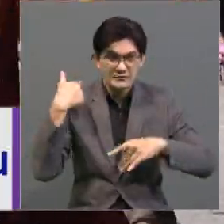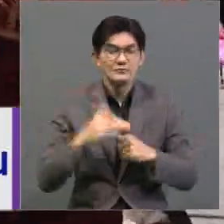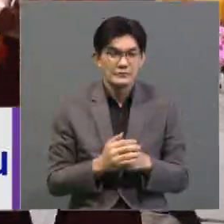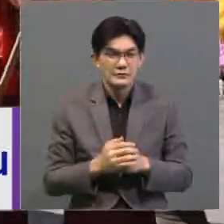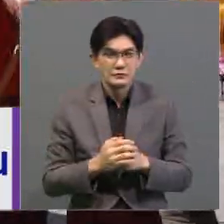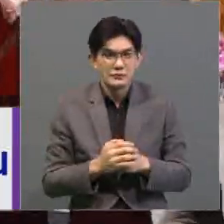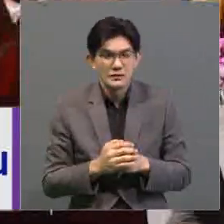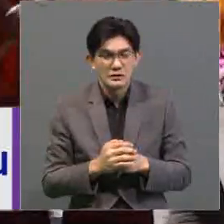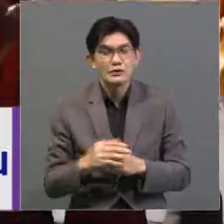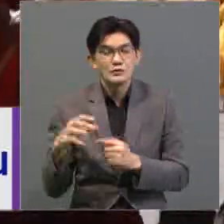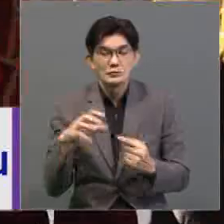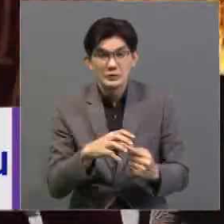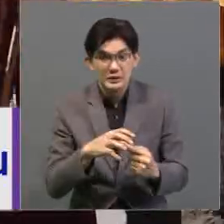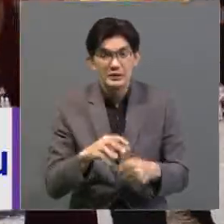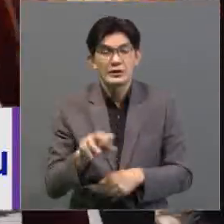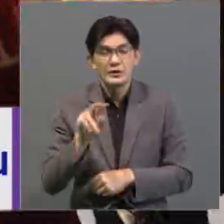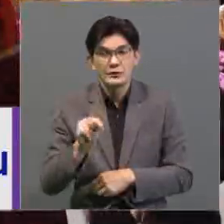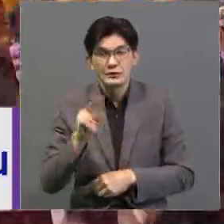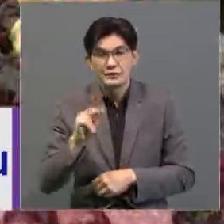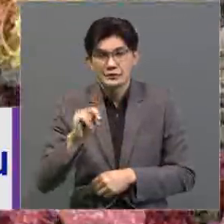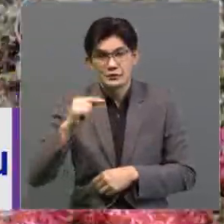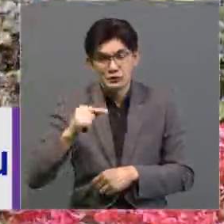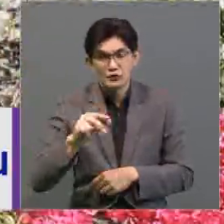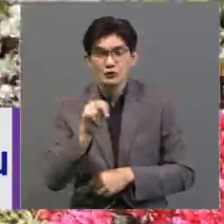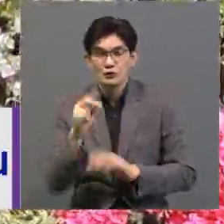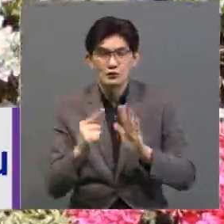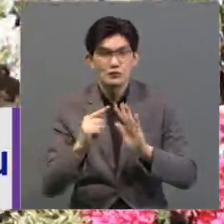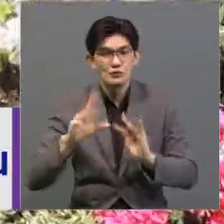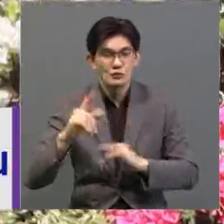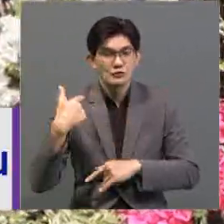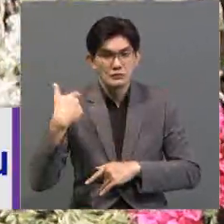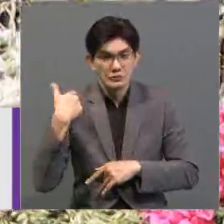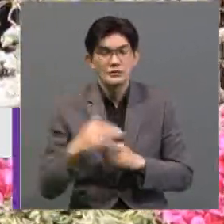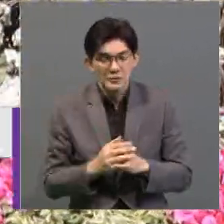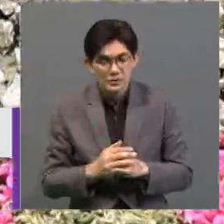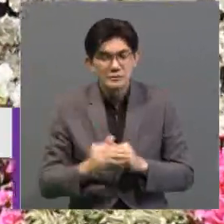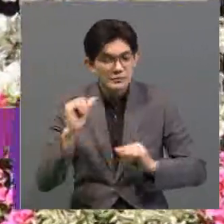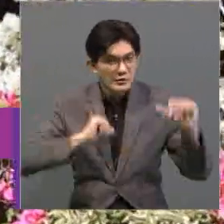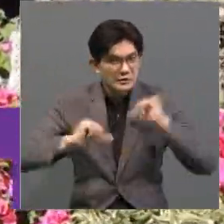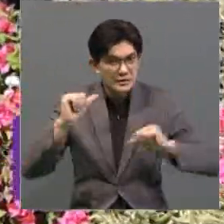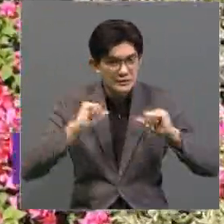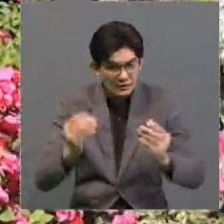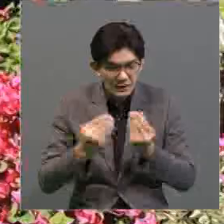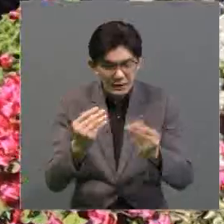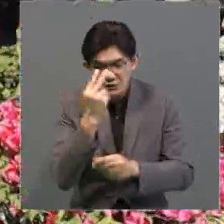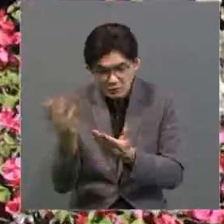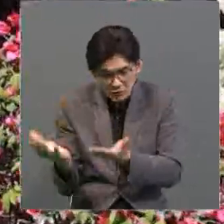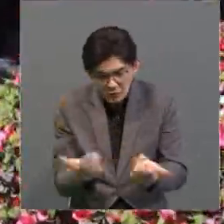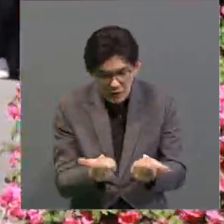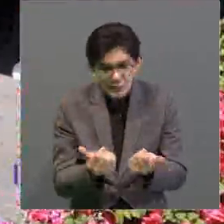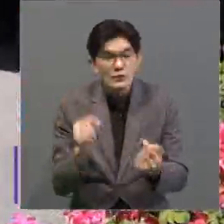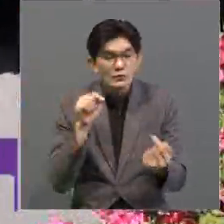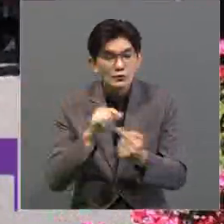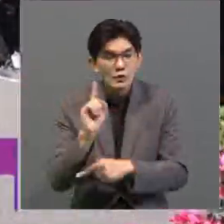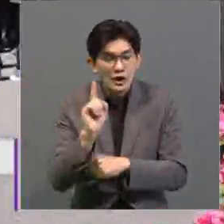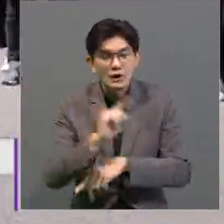นงนุชพัทยาอำเภอสัตหีบจังหวัดชลบุรีเขาได้จัดขบวนแห่ช้างเชิดสิงโตต้อนรับเทศกาลตรุษจีนประจำปี